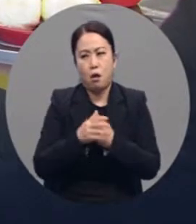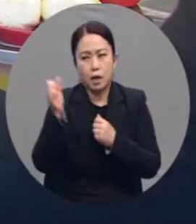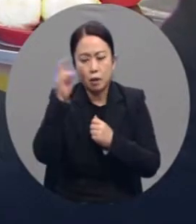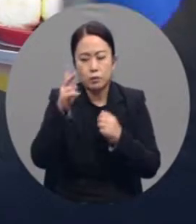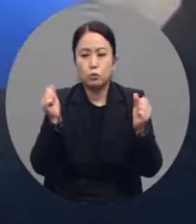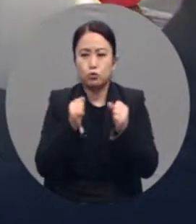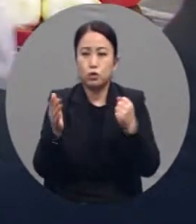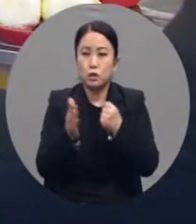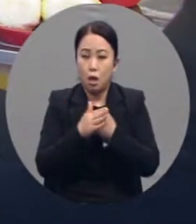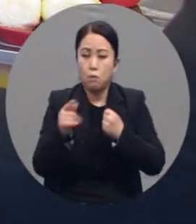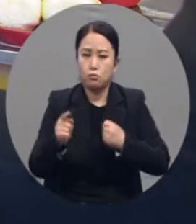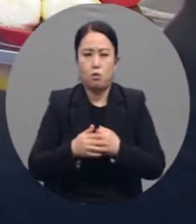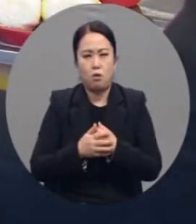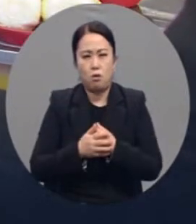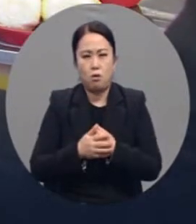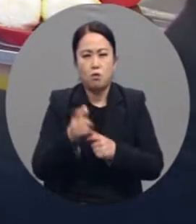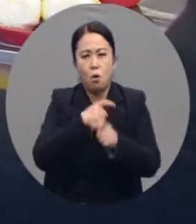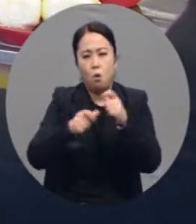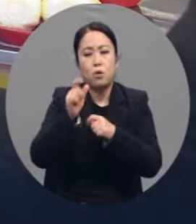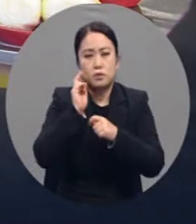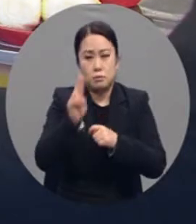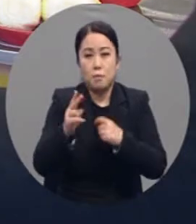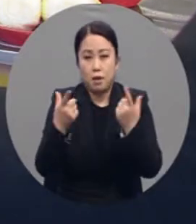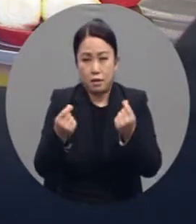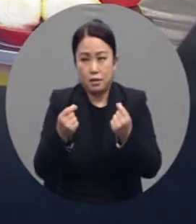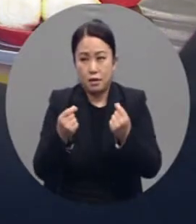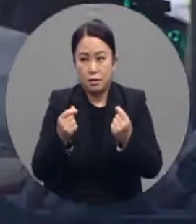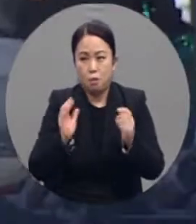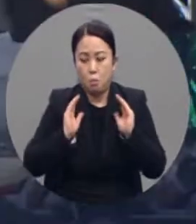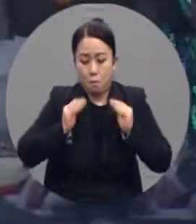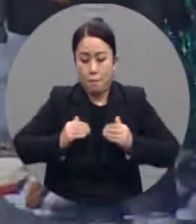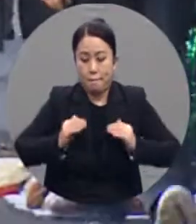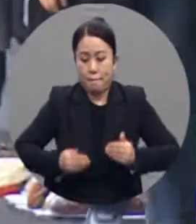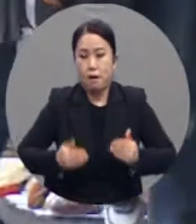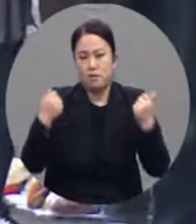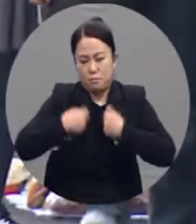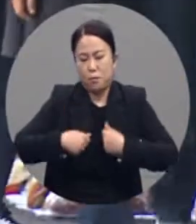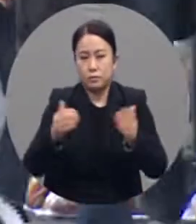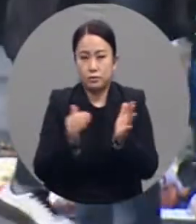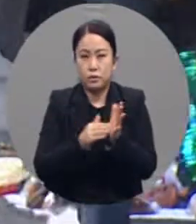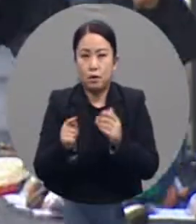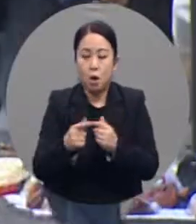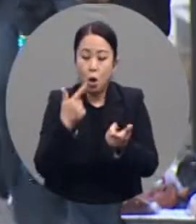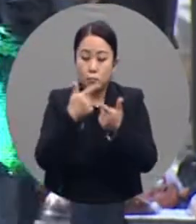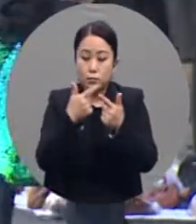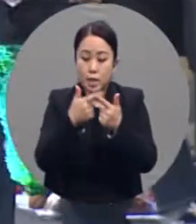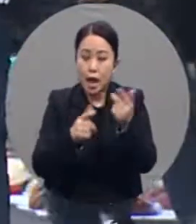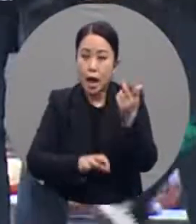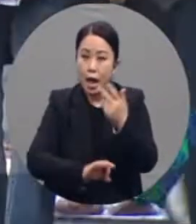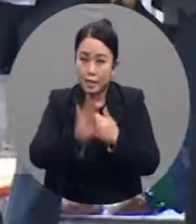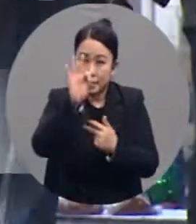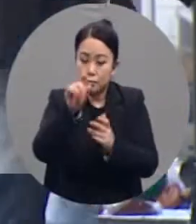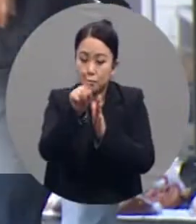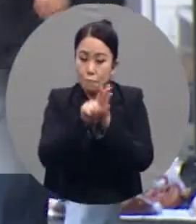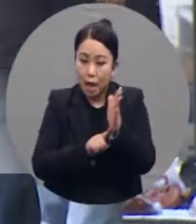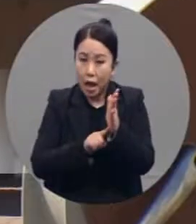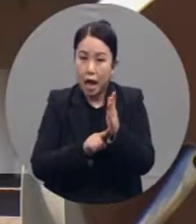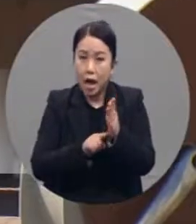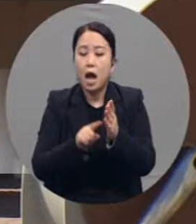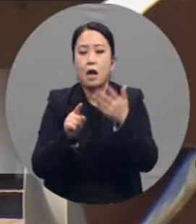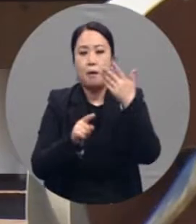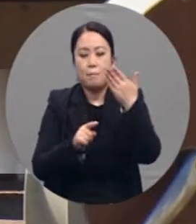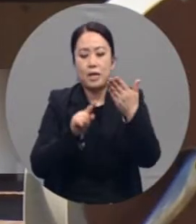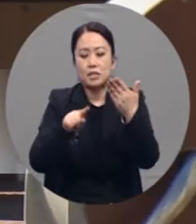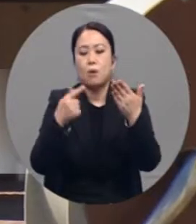갑자기 추우니까 아무래도 춥지요 오늘 부산의 아침 최저 기온은 8.9도로